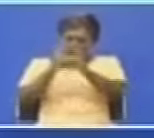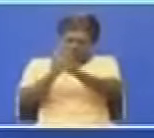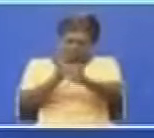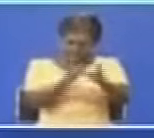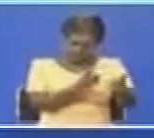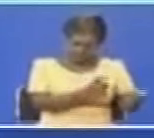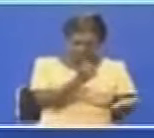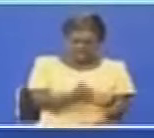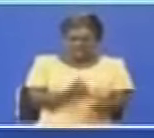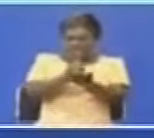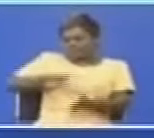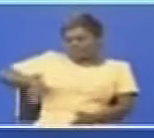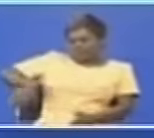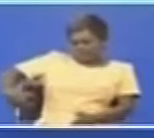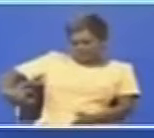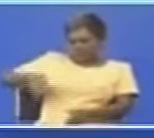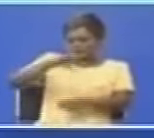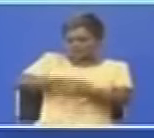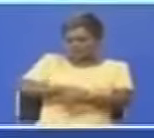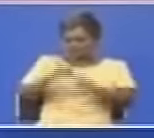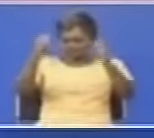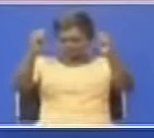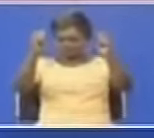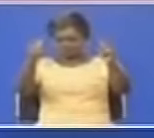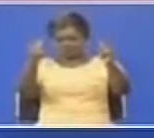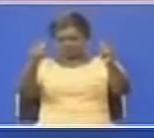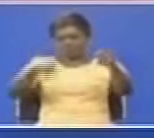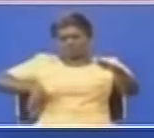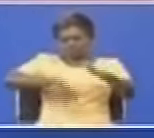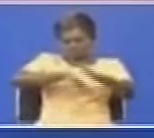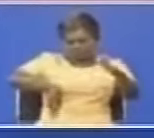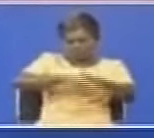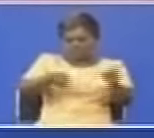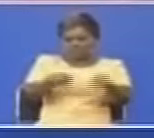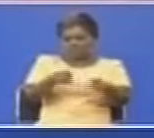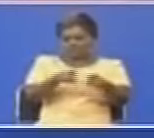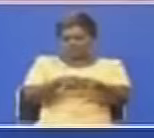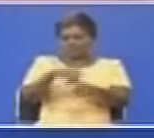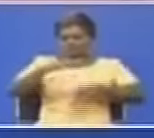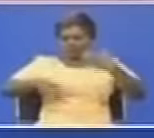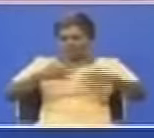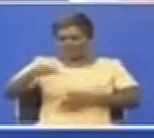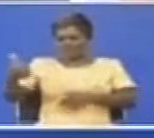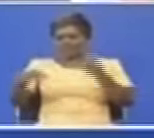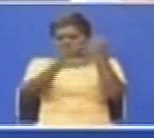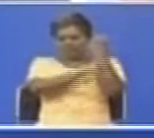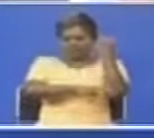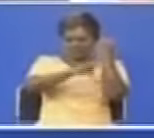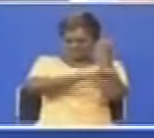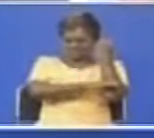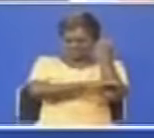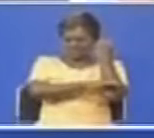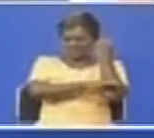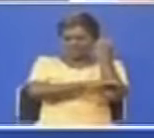M'Boma alisaidia timu ya Cameroon kutwaa taji la Olimpiki la soka na amewahi kuchezea timu ya Parma, Sunderland na vile